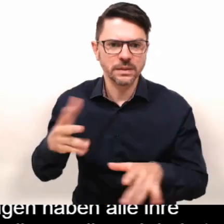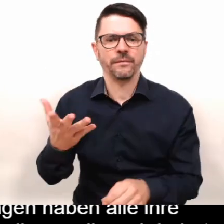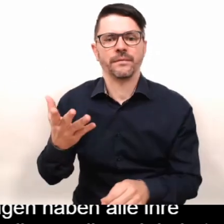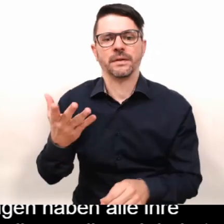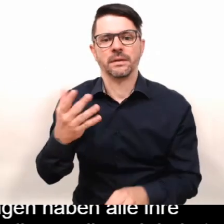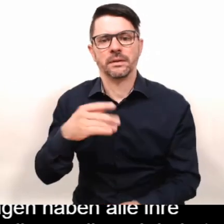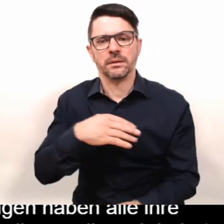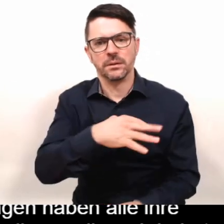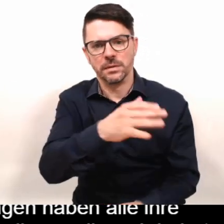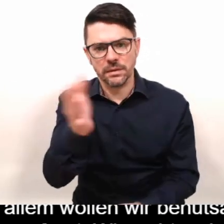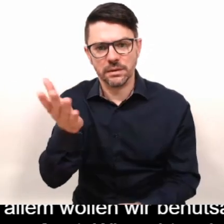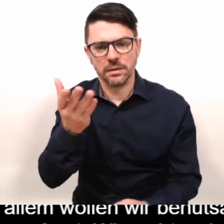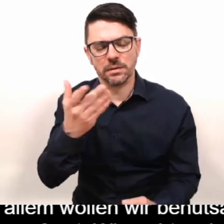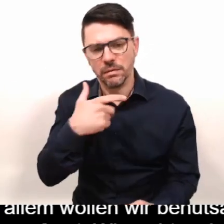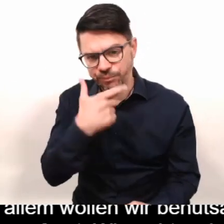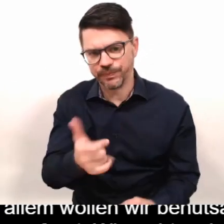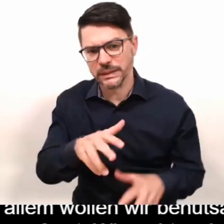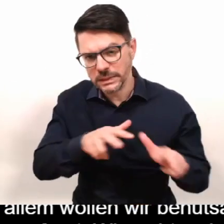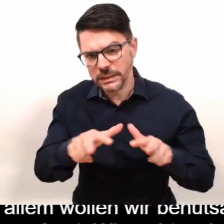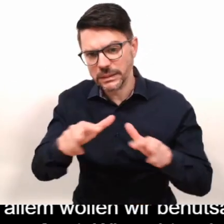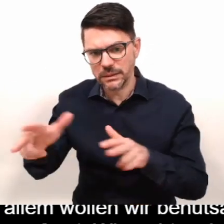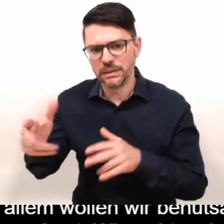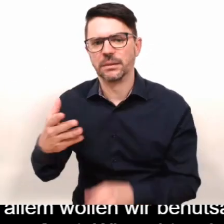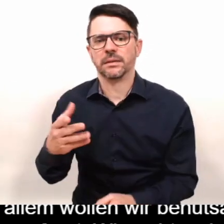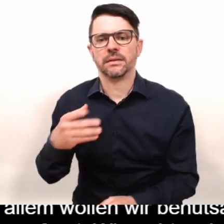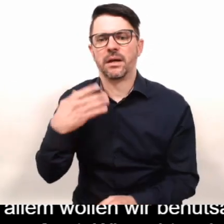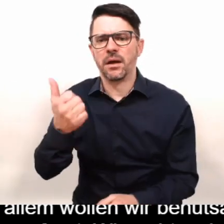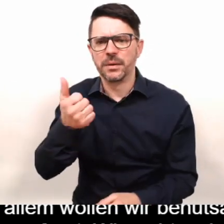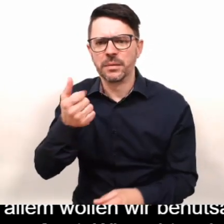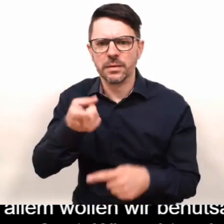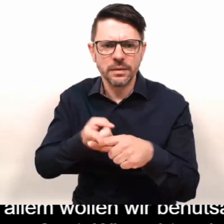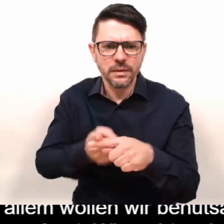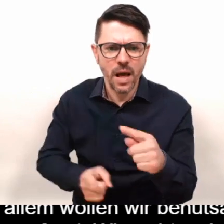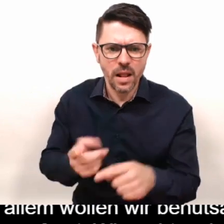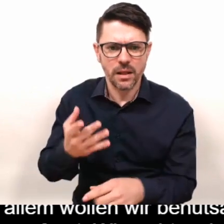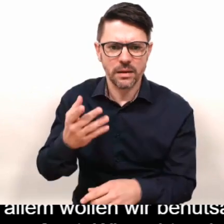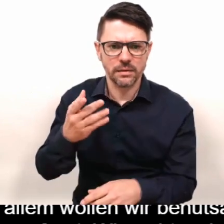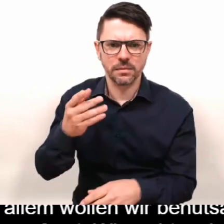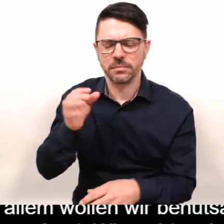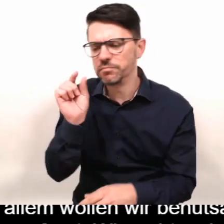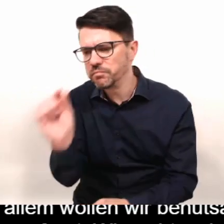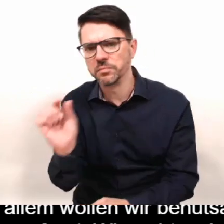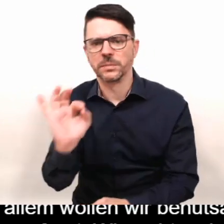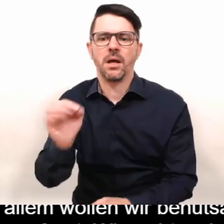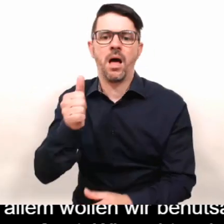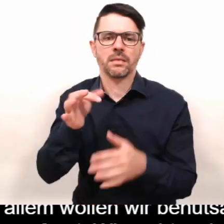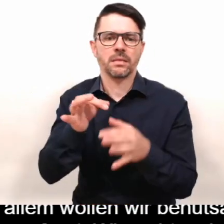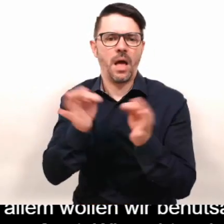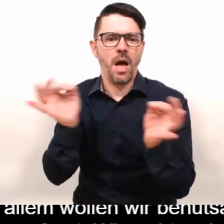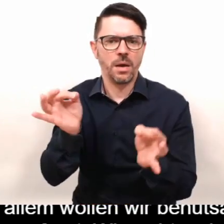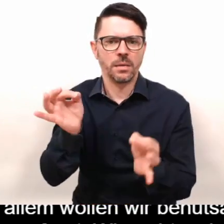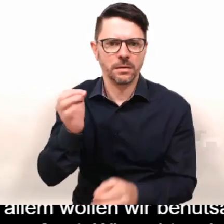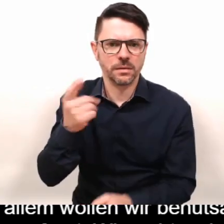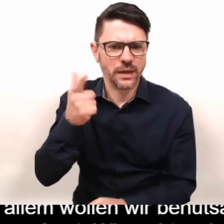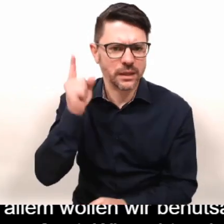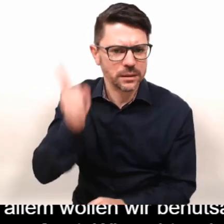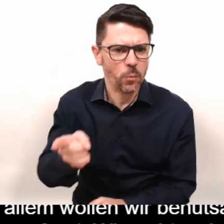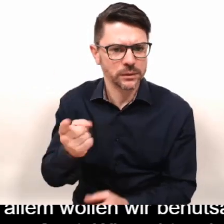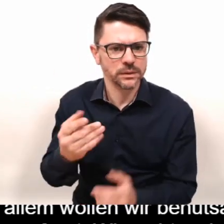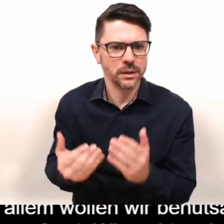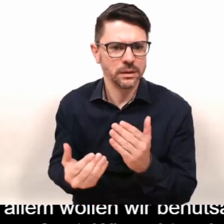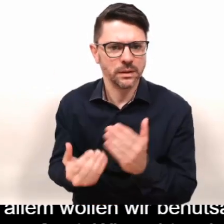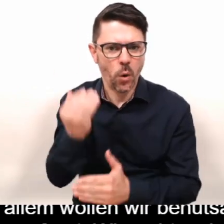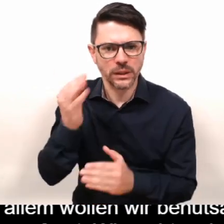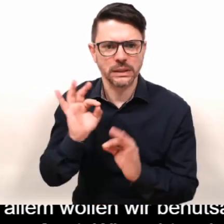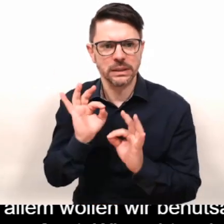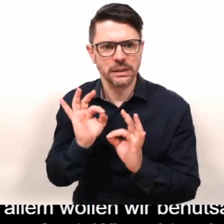Unternehmen, für die Wirtschaft von dieser exponentiellen Entwicklung mit zum Teil 2000 Neuinfektionen am Tag, mit der wirklich drohenden Überlastung